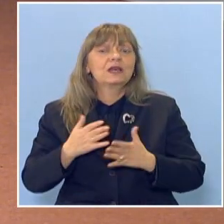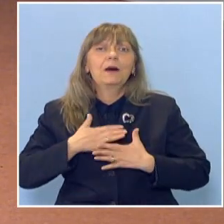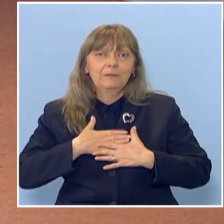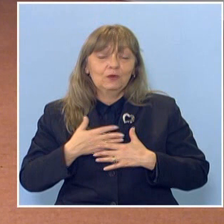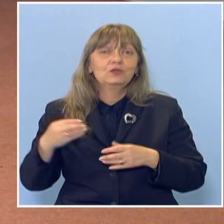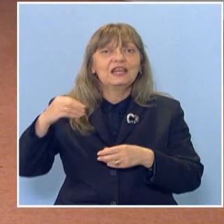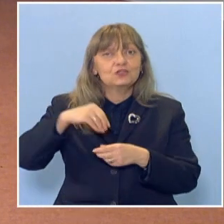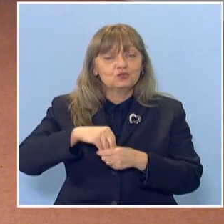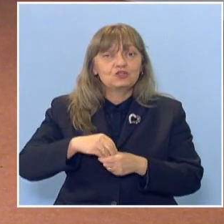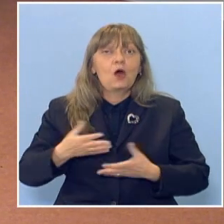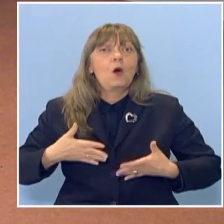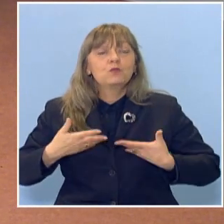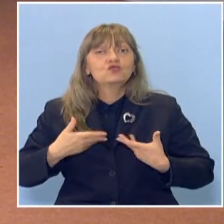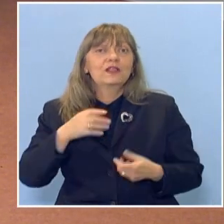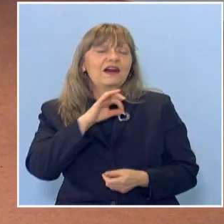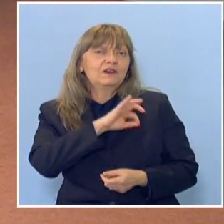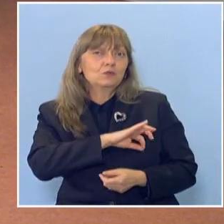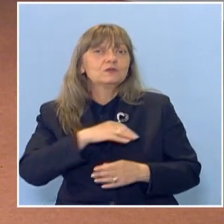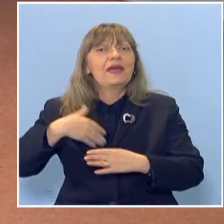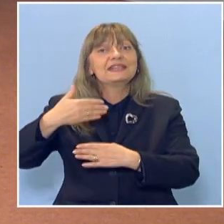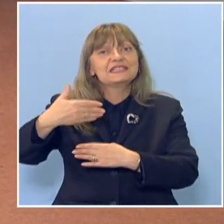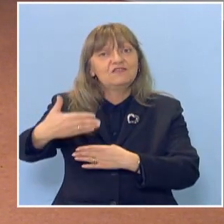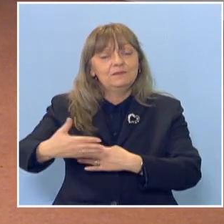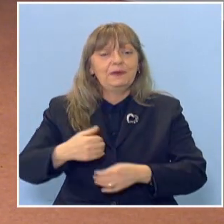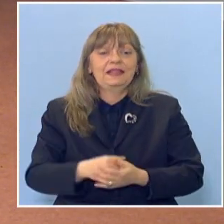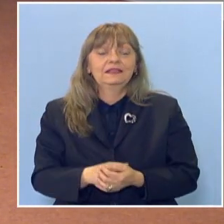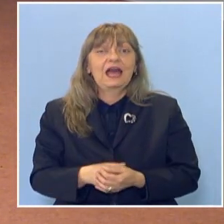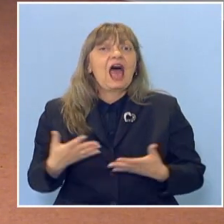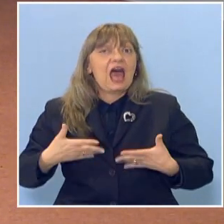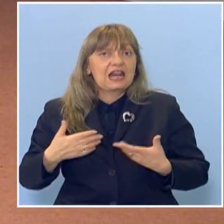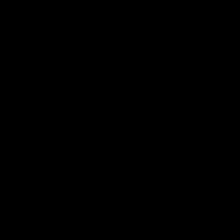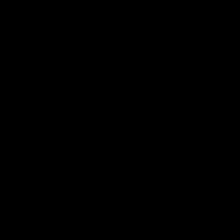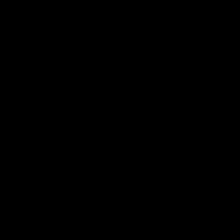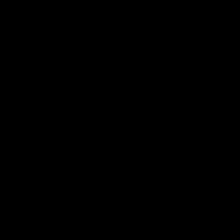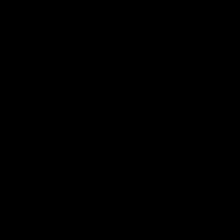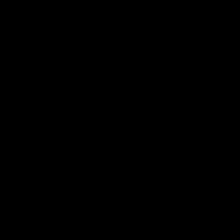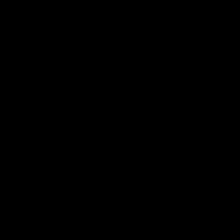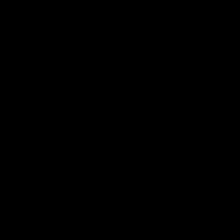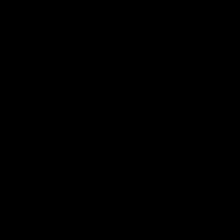успех и занапред. Радвам се, че бяхте наш гост.